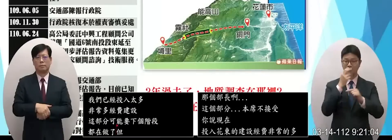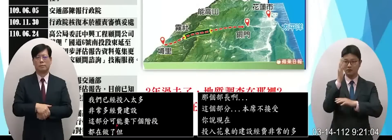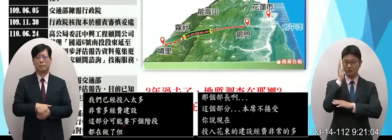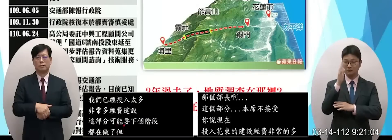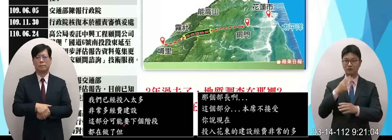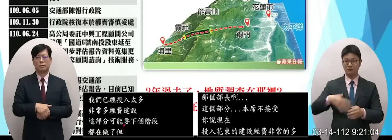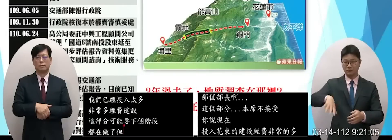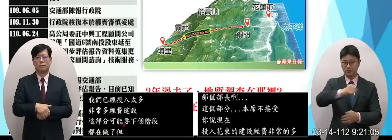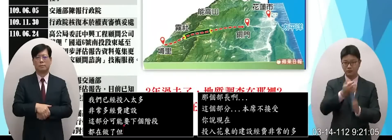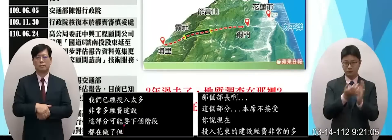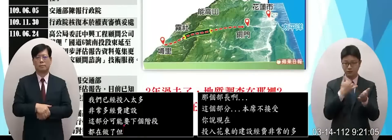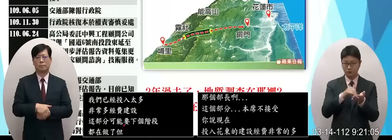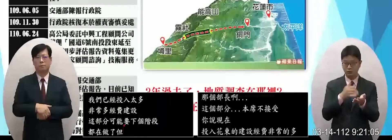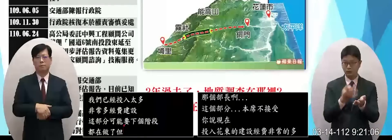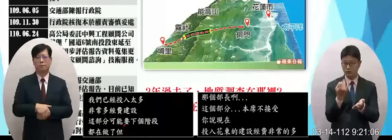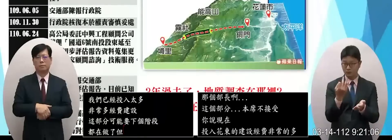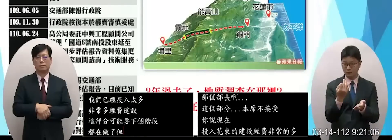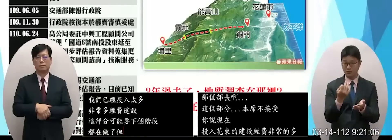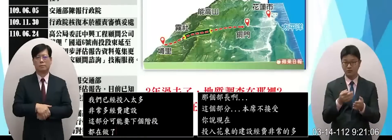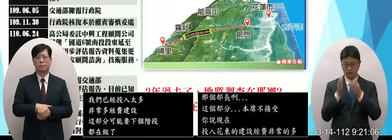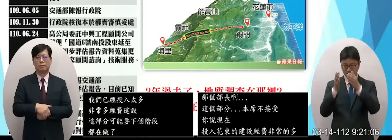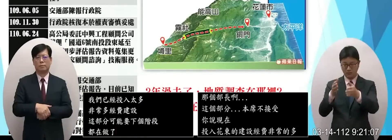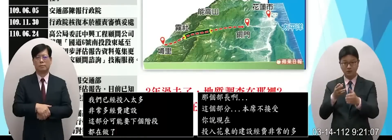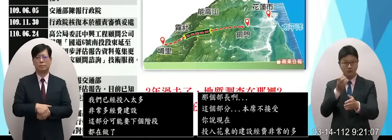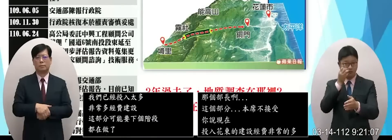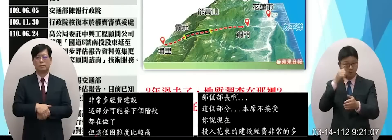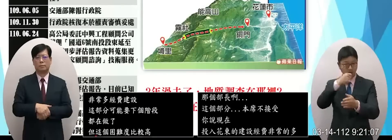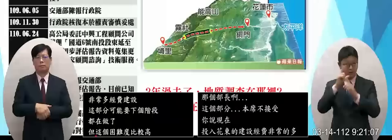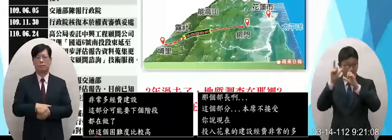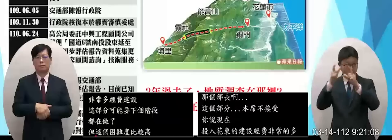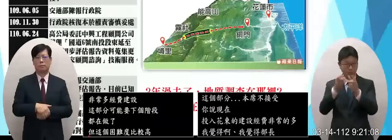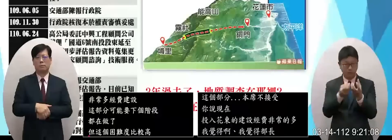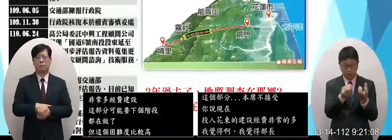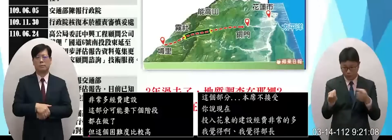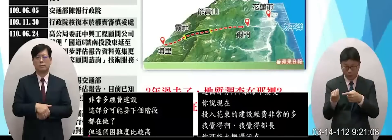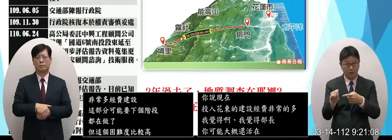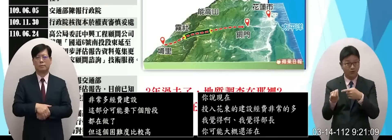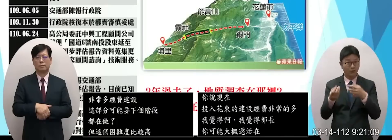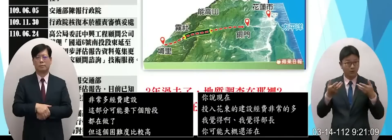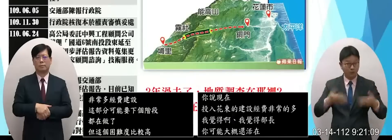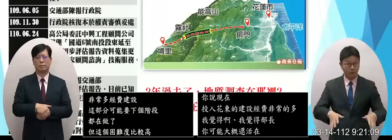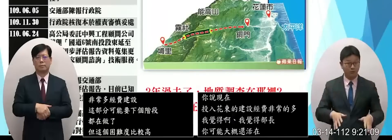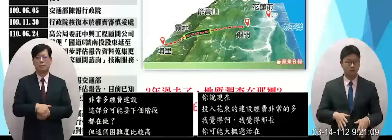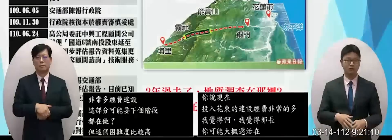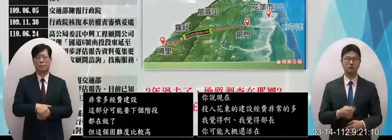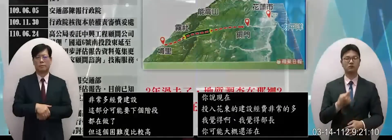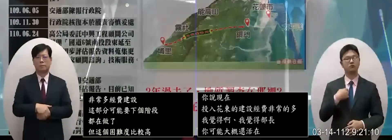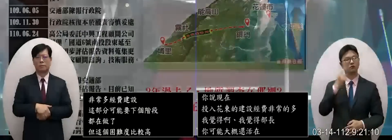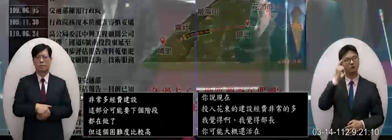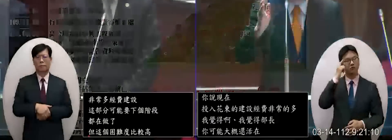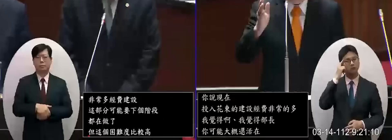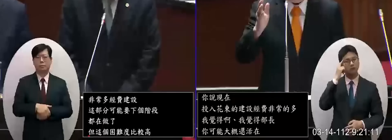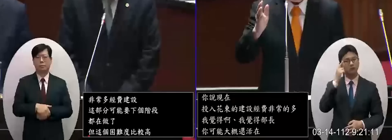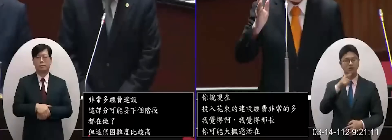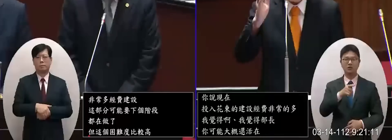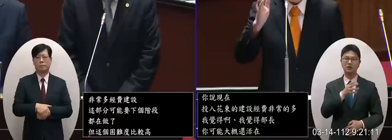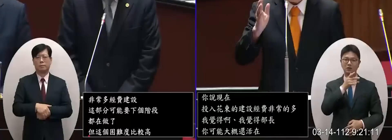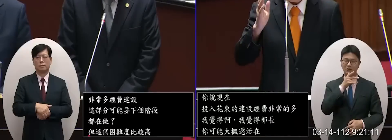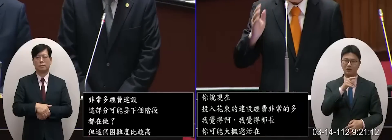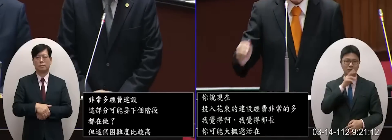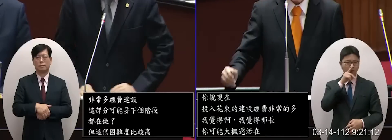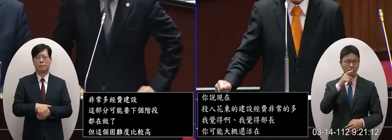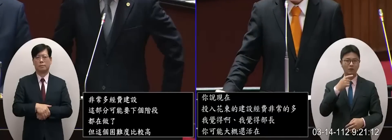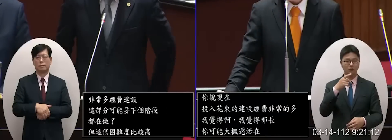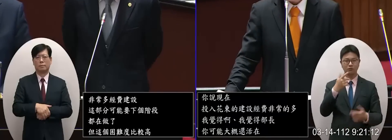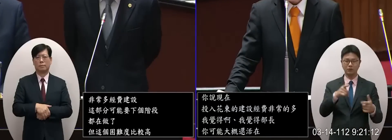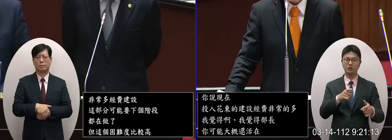钱？投在花东地区的经费叫很多。本席不要抓你的语病，但是要